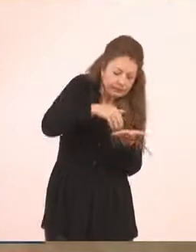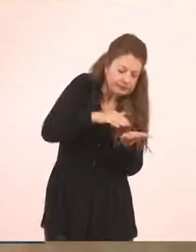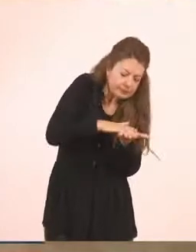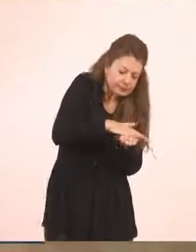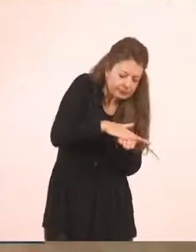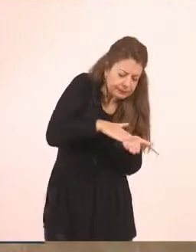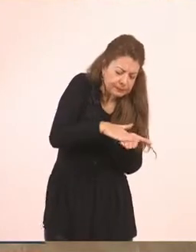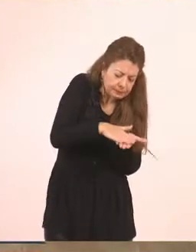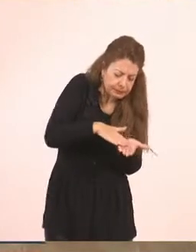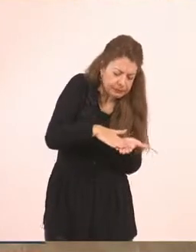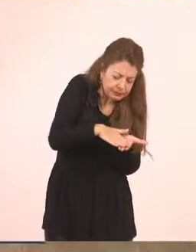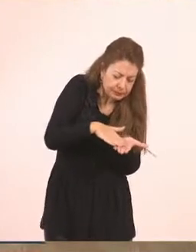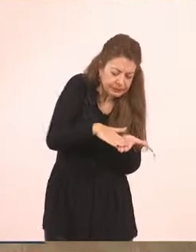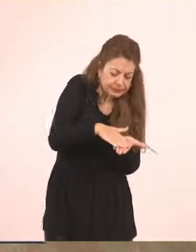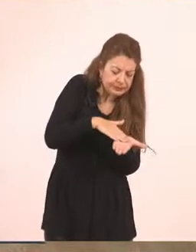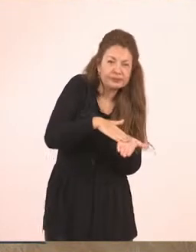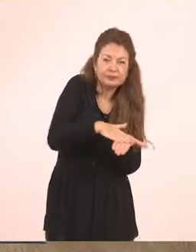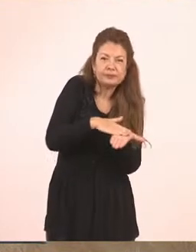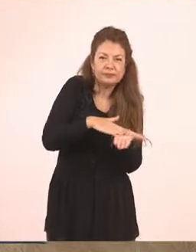Για να δούμε.